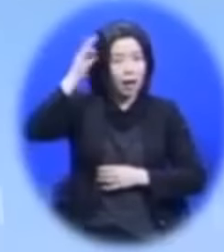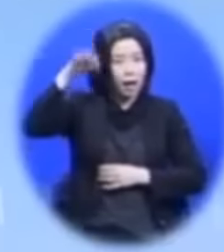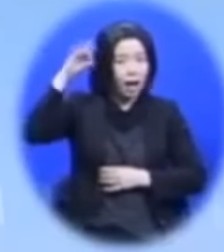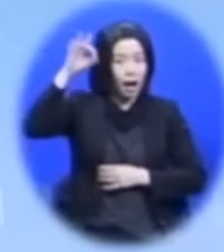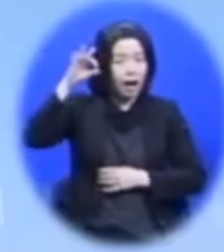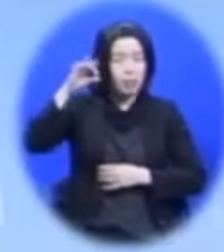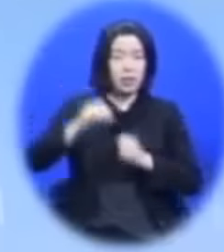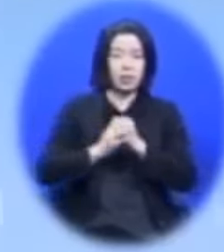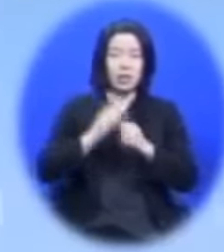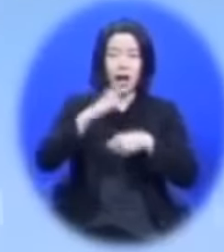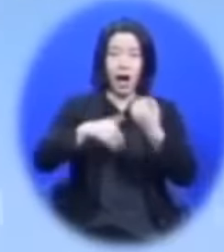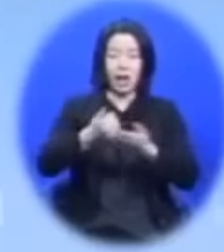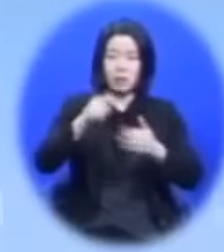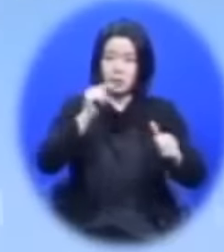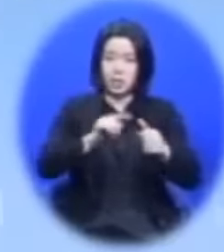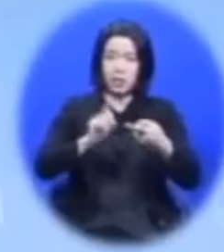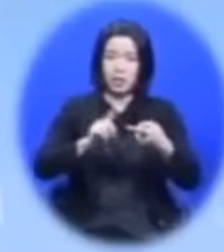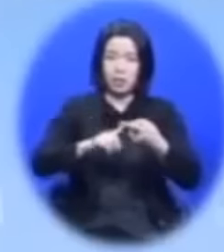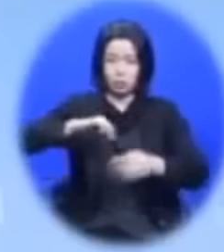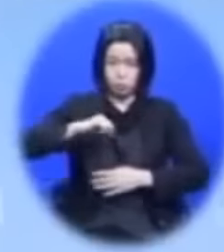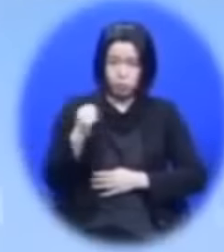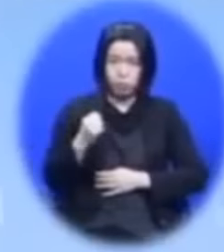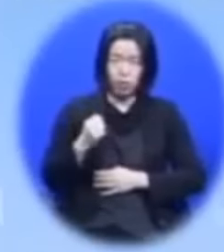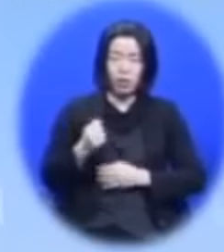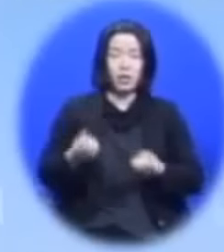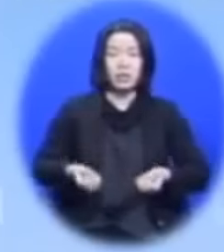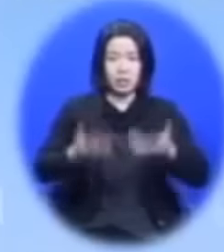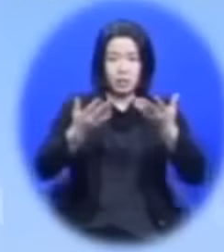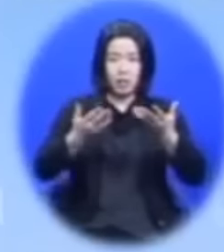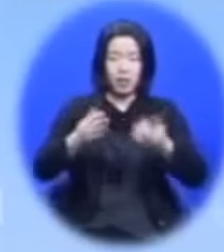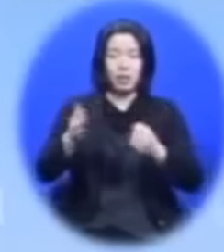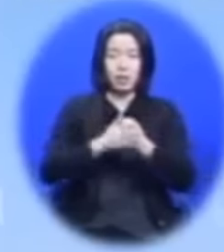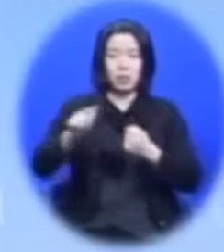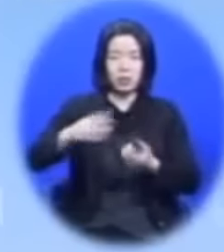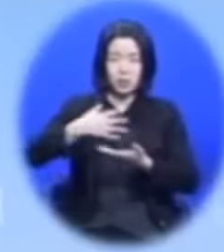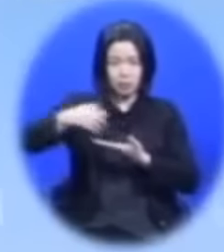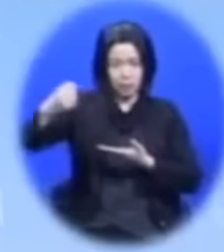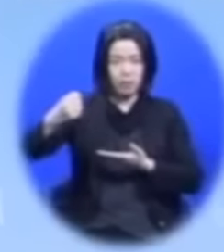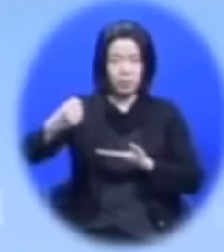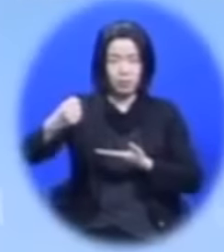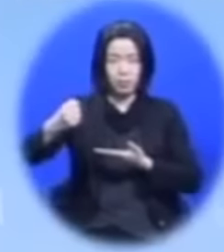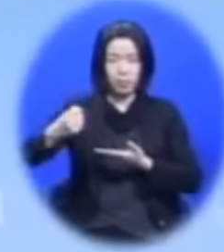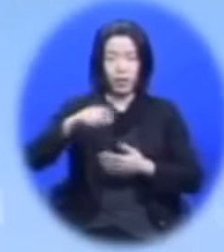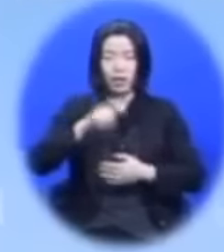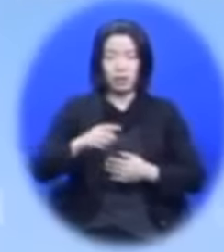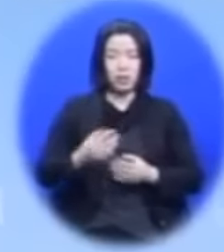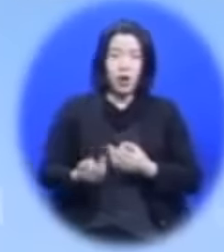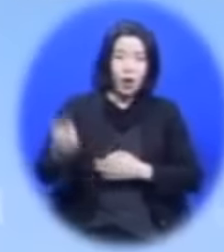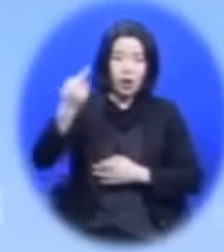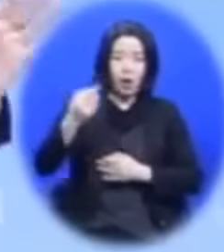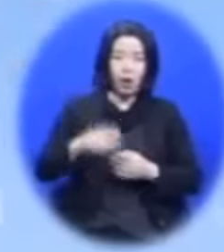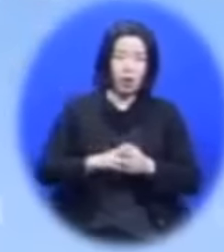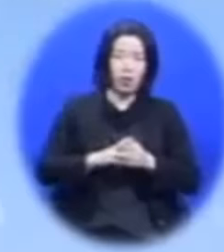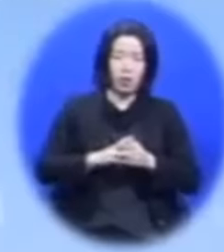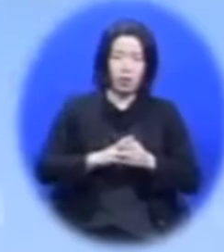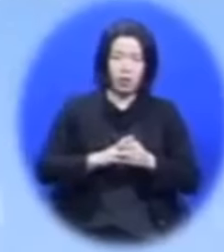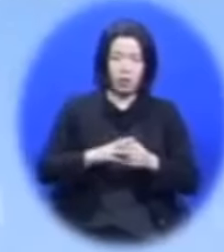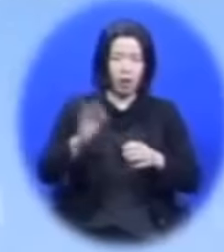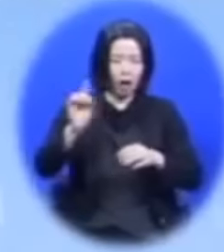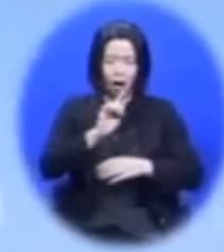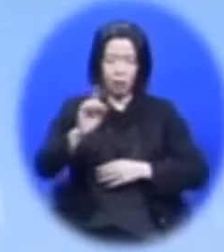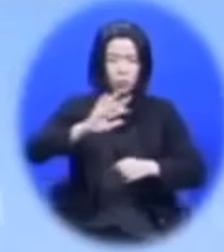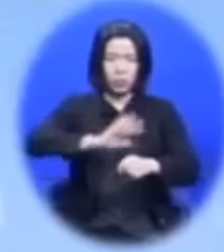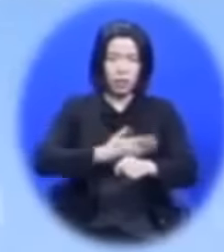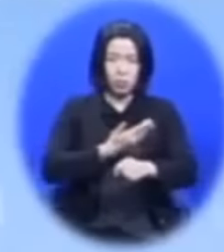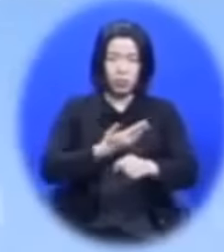제사를 드려서 하나님이 아벨의 제사는 받으셨습니다. 아벨은 가인, 형 가인에게 아무런 잘못한 일을